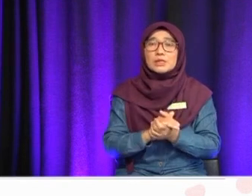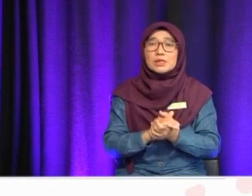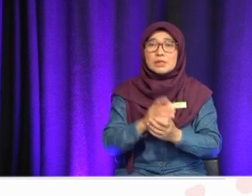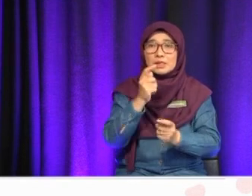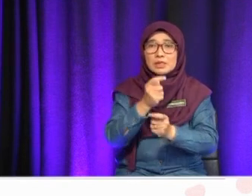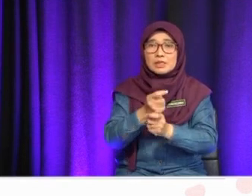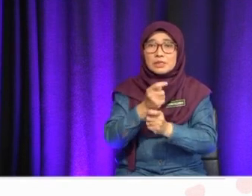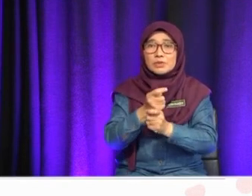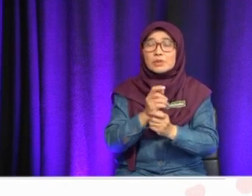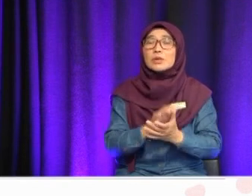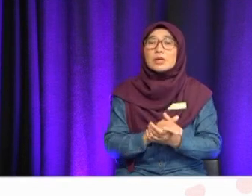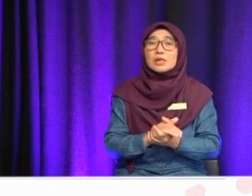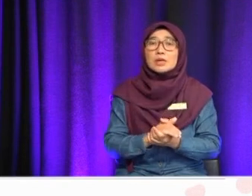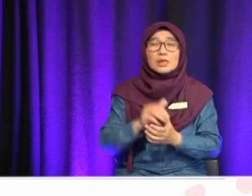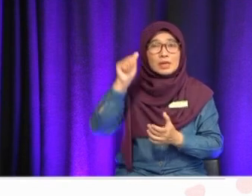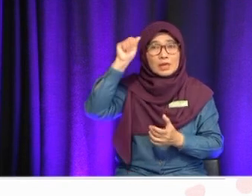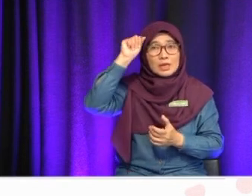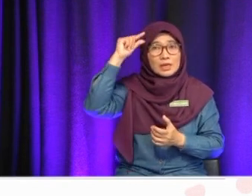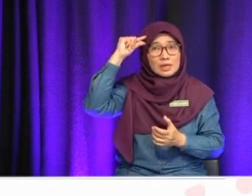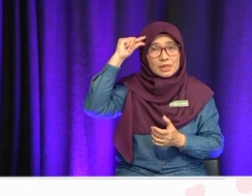Saya Ustazah. Okey, Akil Zafran.